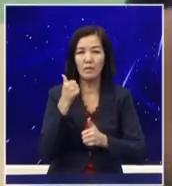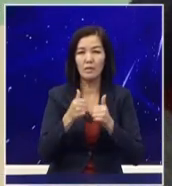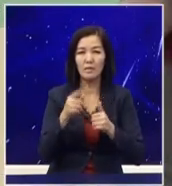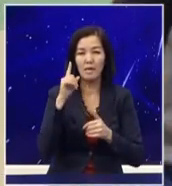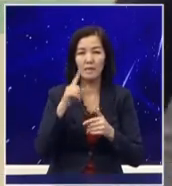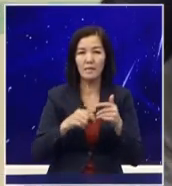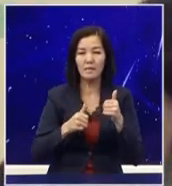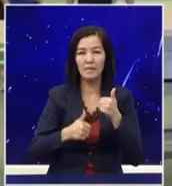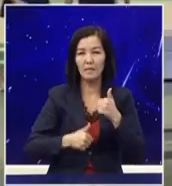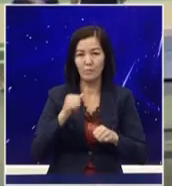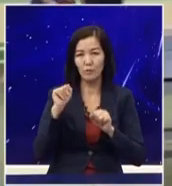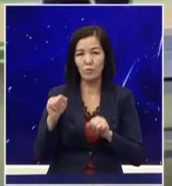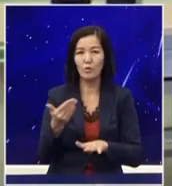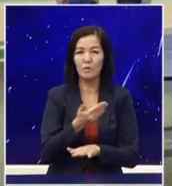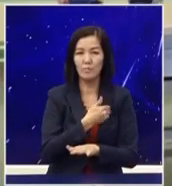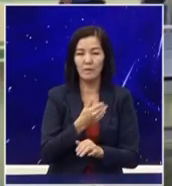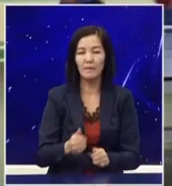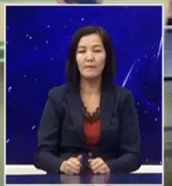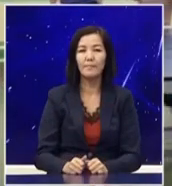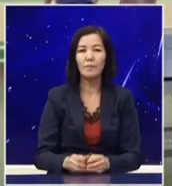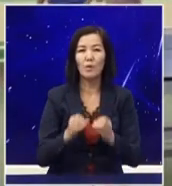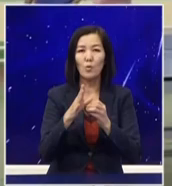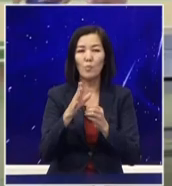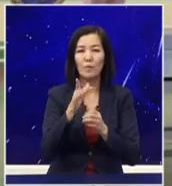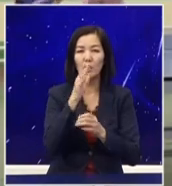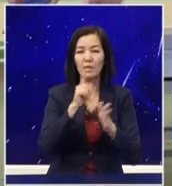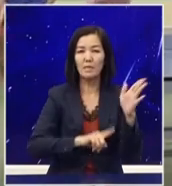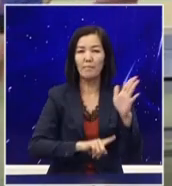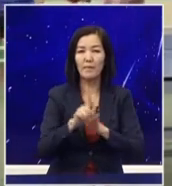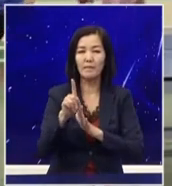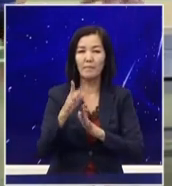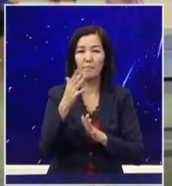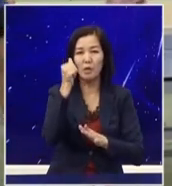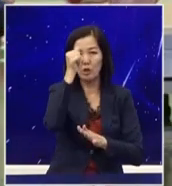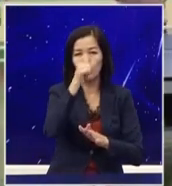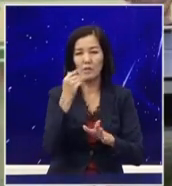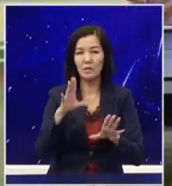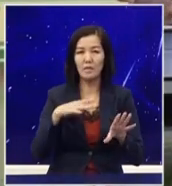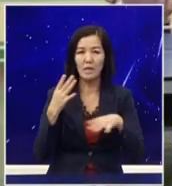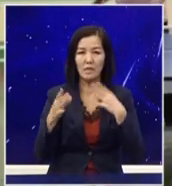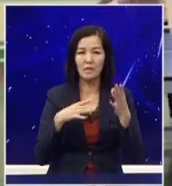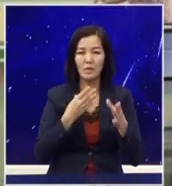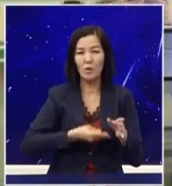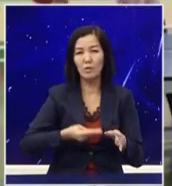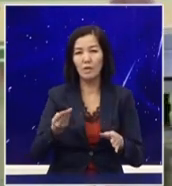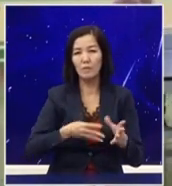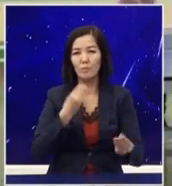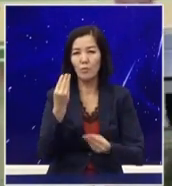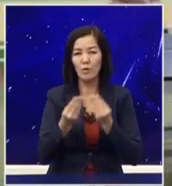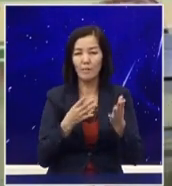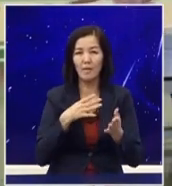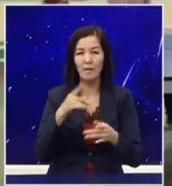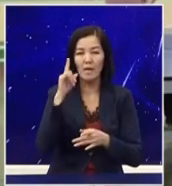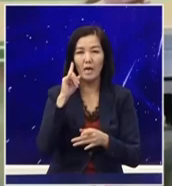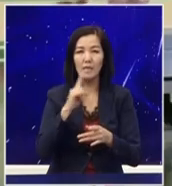лайықты қорғасам дейді. 15 жастан тенниске қатысқаныма биыл 5 жыл болды бұйырса. Осы 5 жылдың ішінде